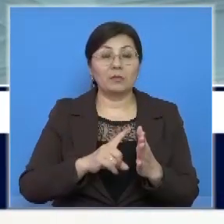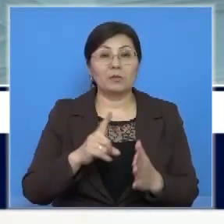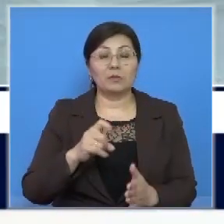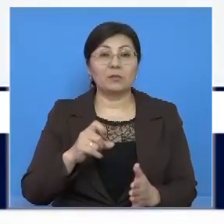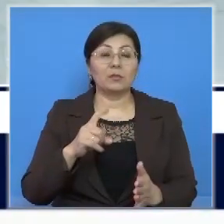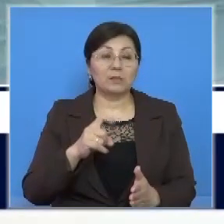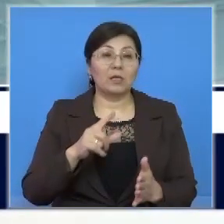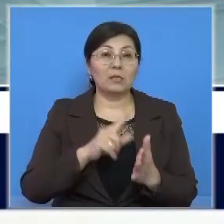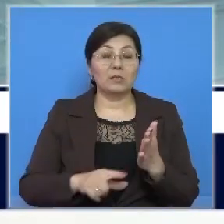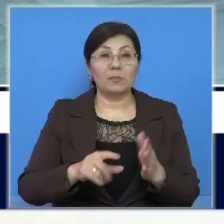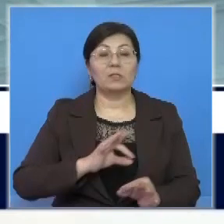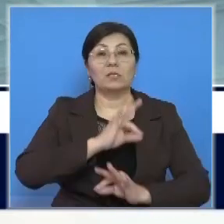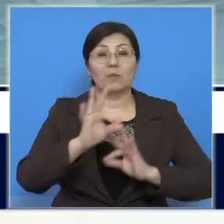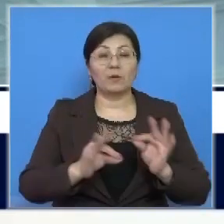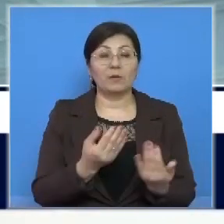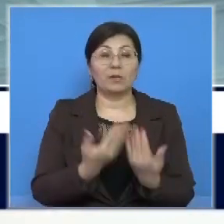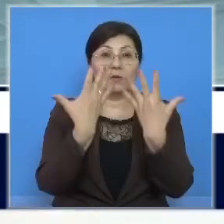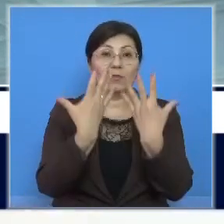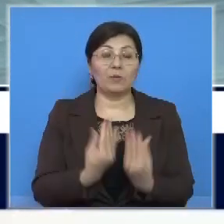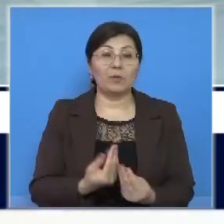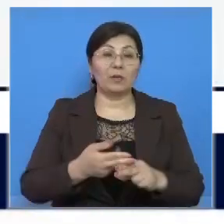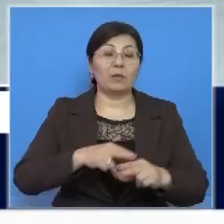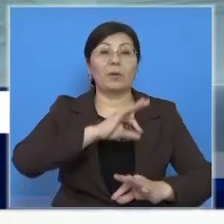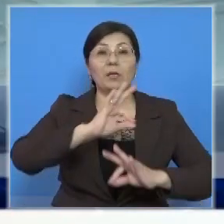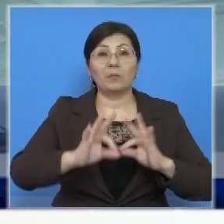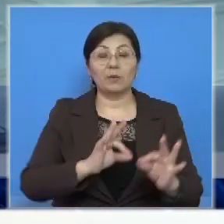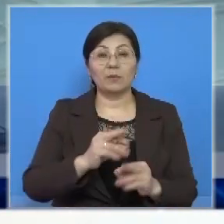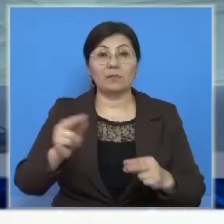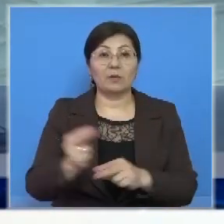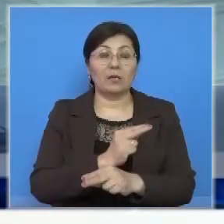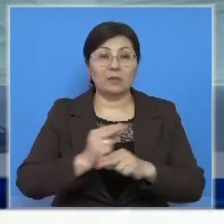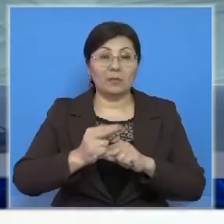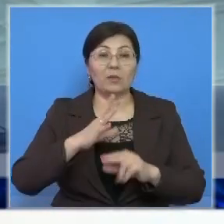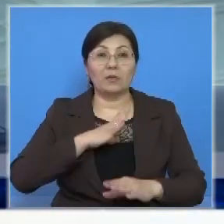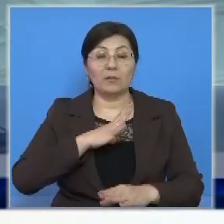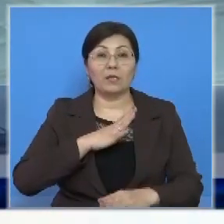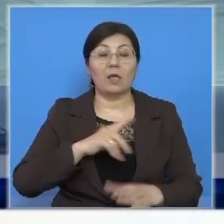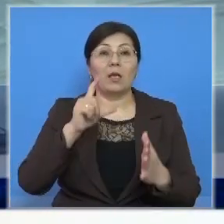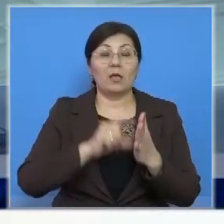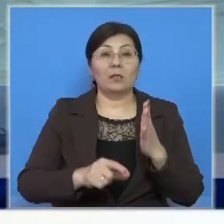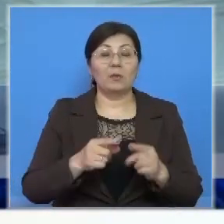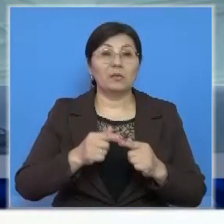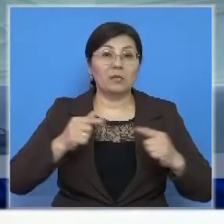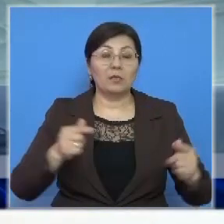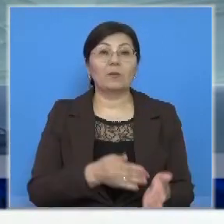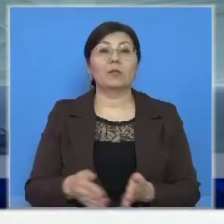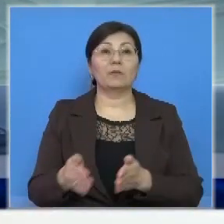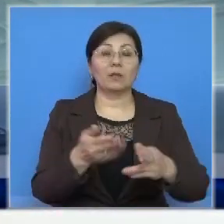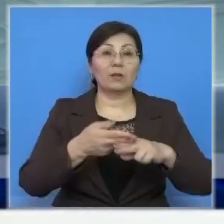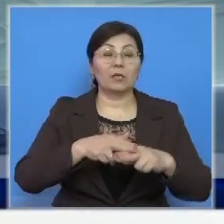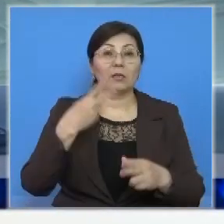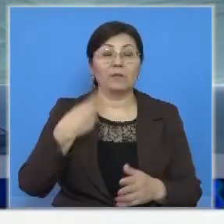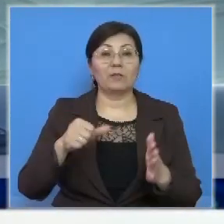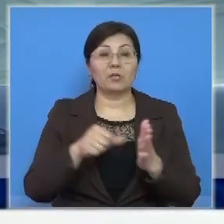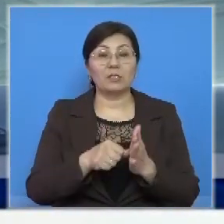170 проектов. На сегодняшний день по данным проектам отремонтировано более 70 километров дорог, это